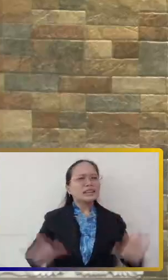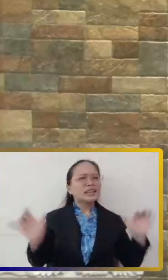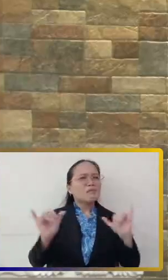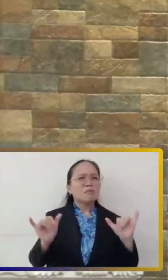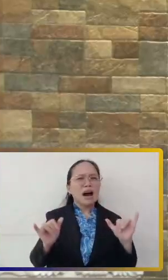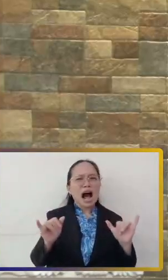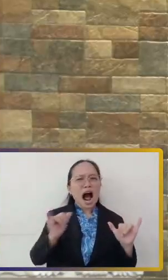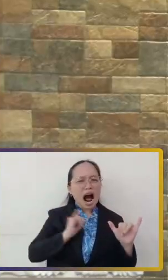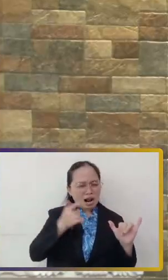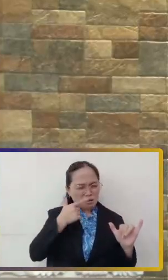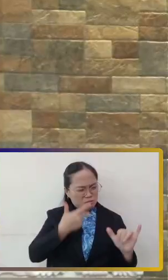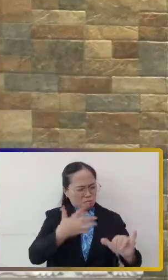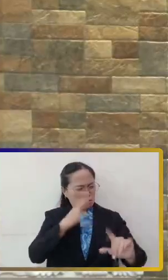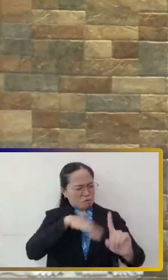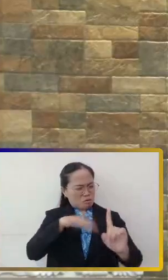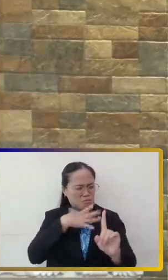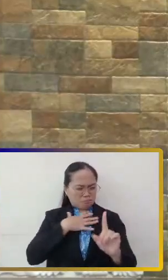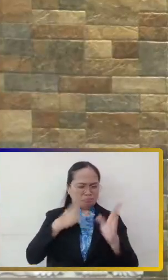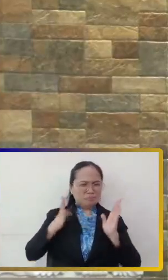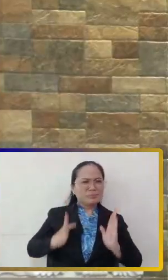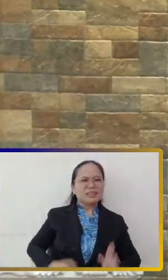ko,